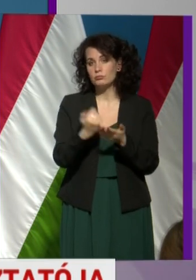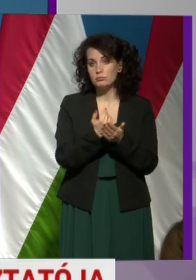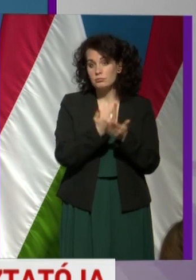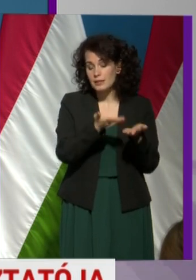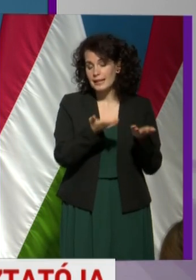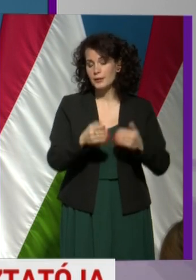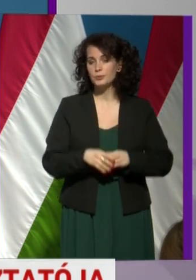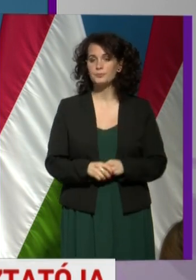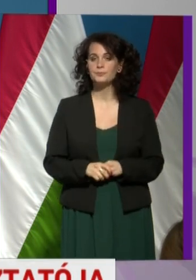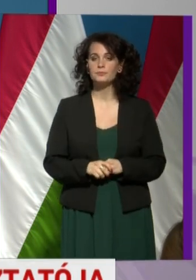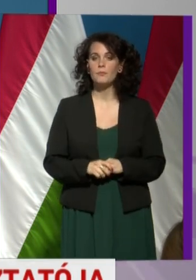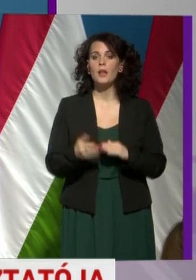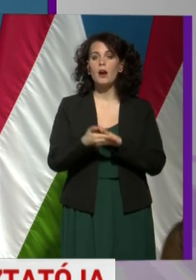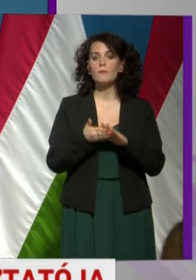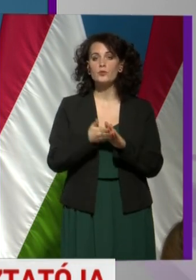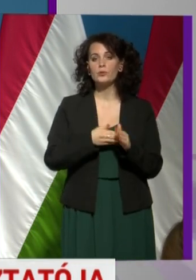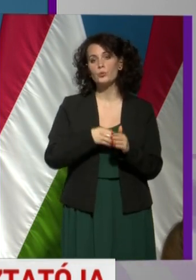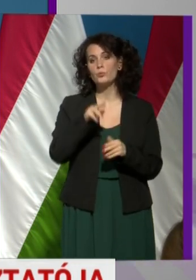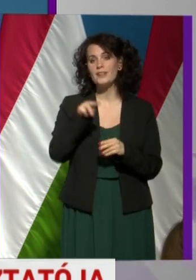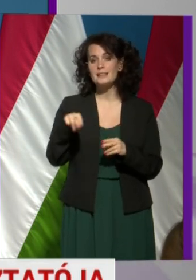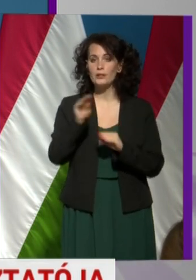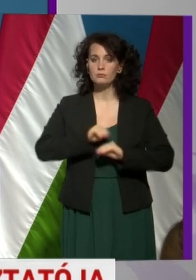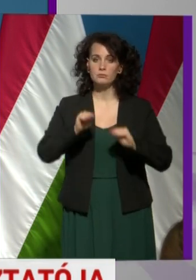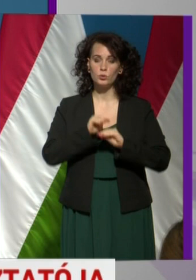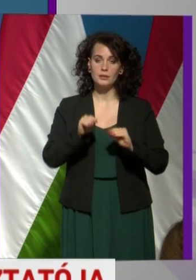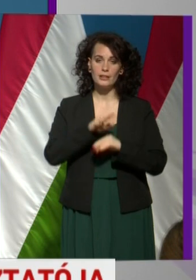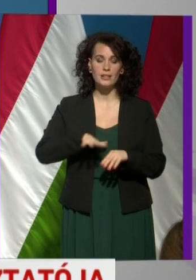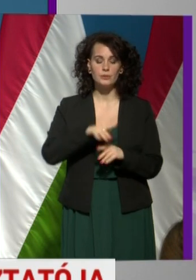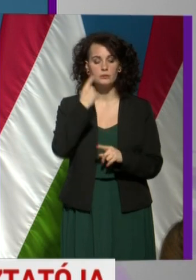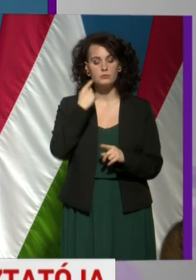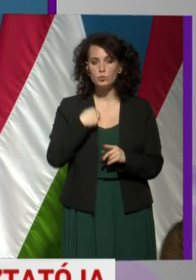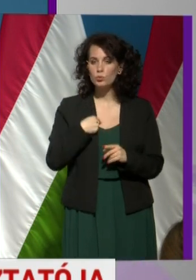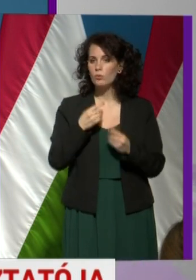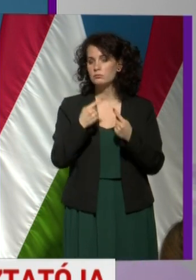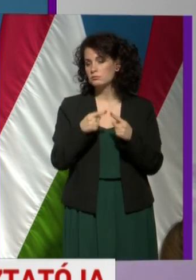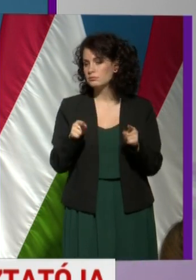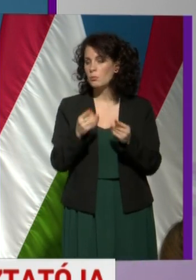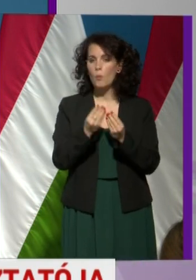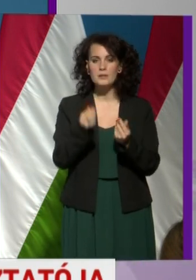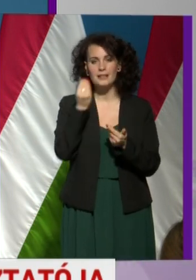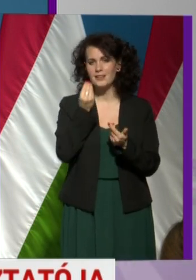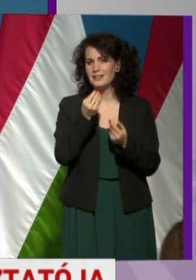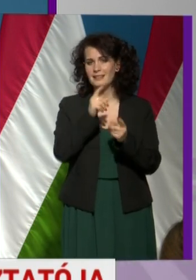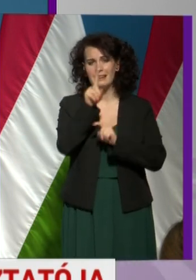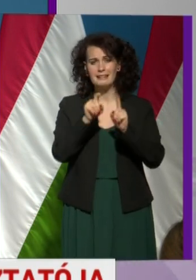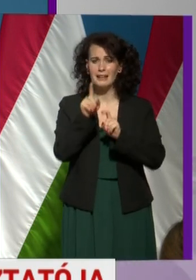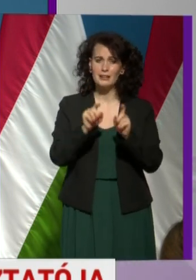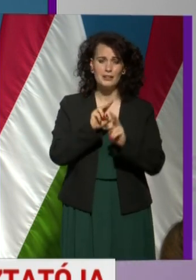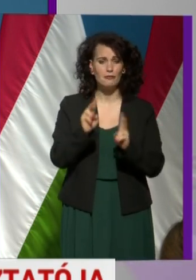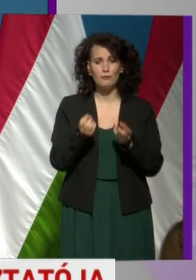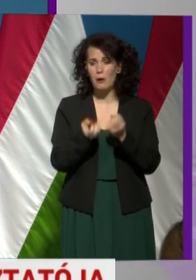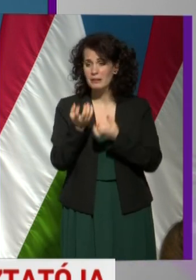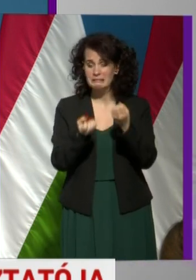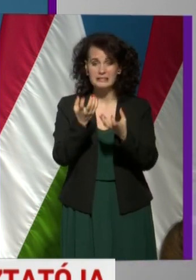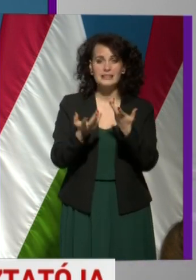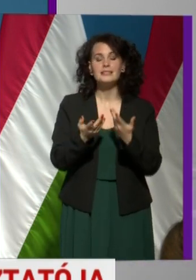használjuk. Az alapfokú művészetoktatás területén tudom, hogy számos módszertani kérdést vett fel, de szintén megpróbáljuk